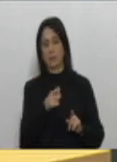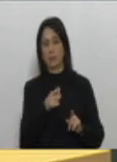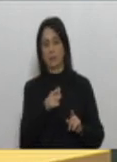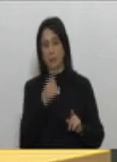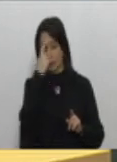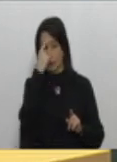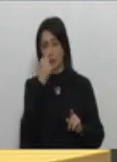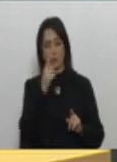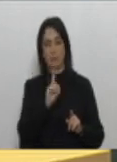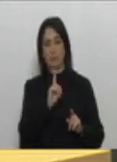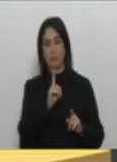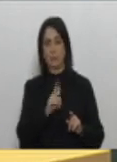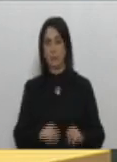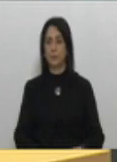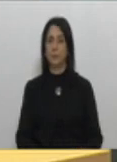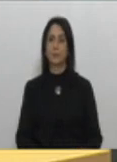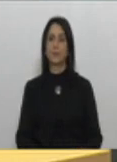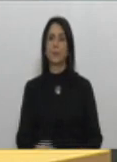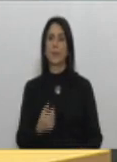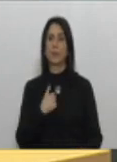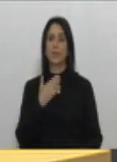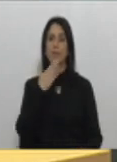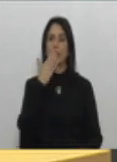დაგვარიგოთ. ეხლა